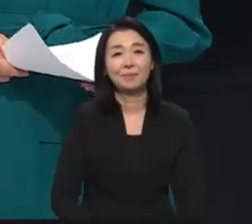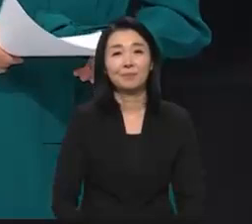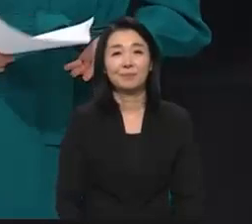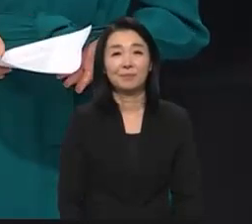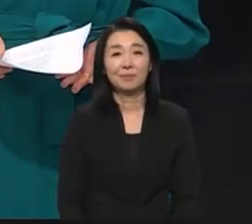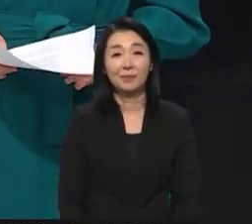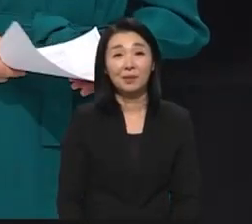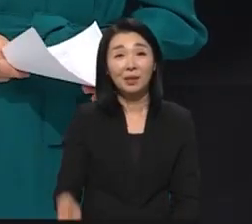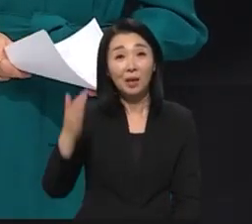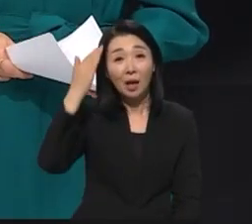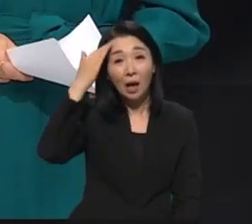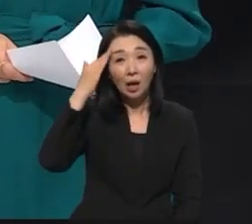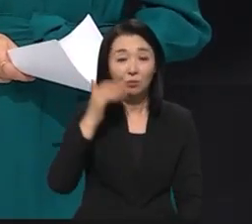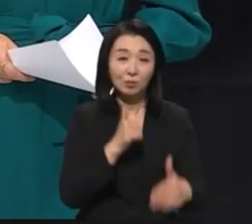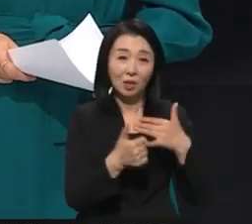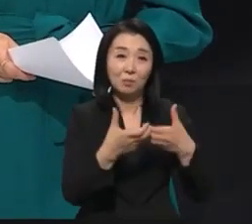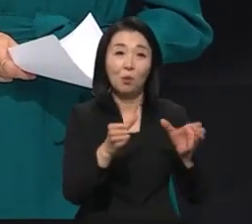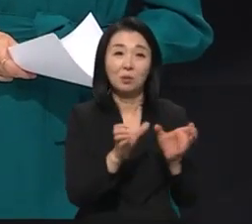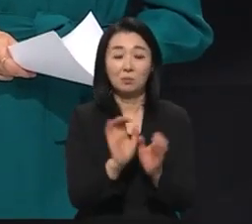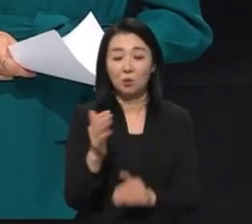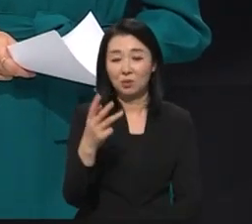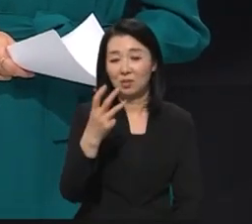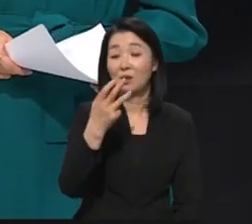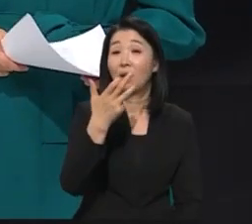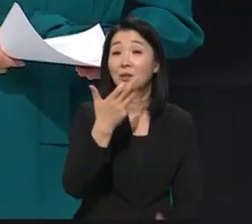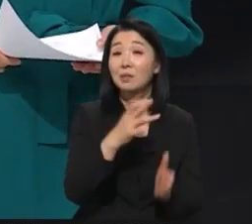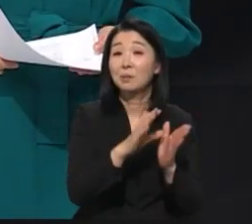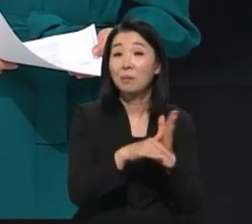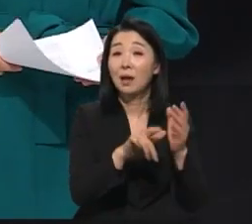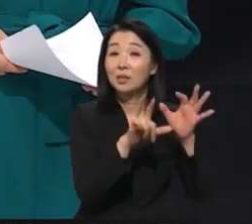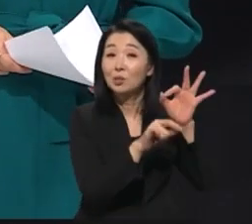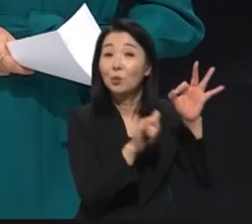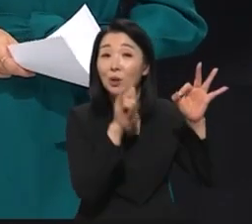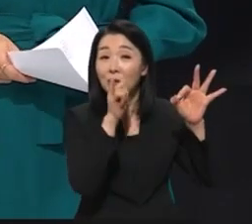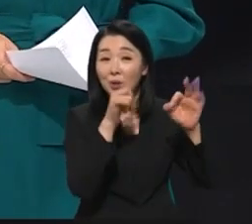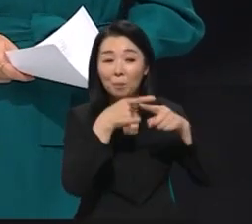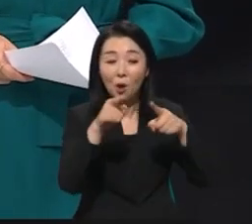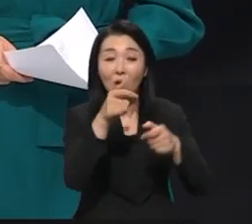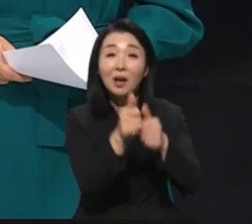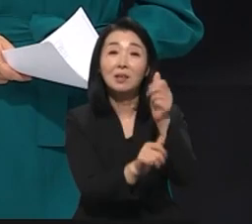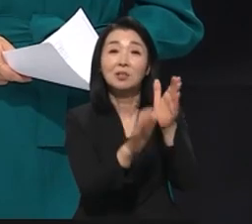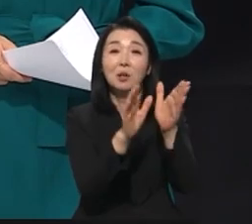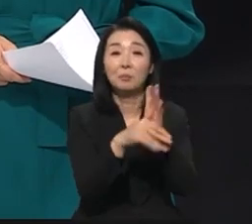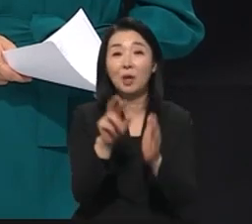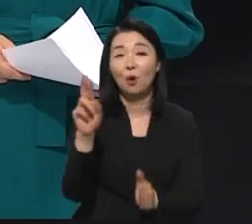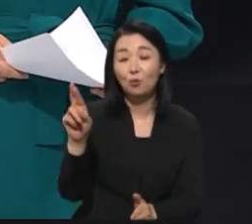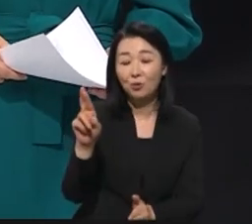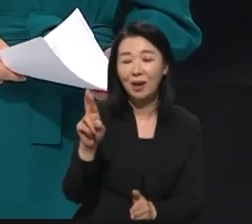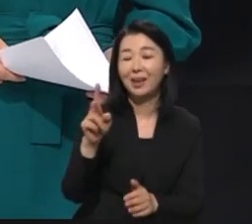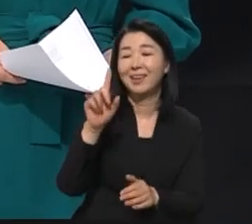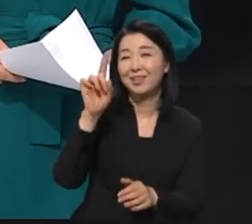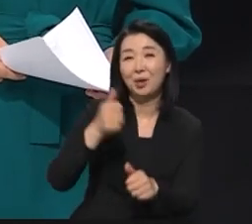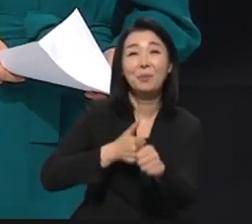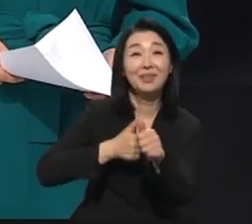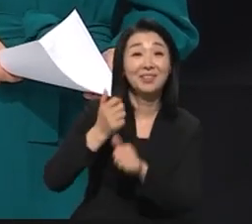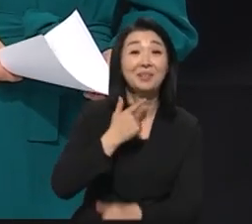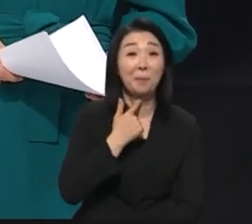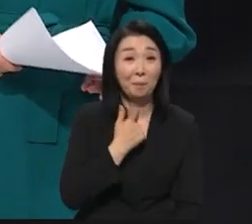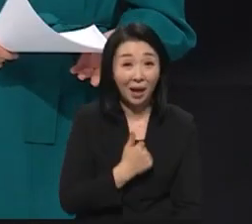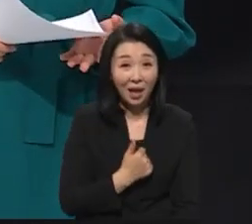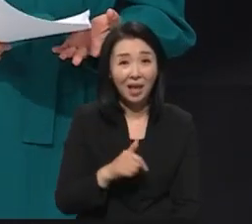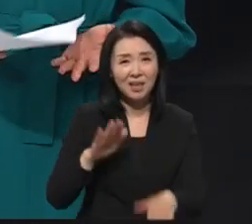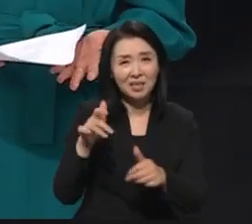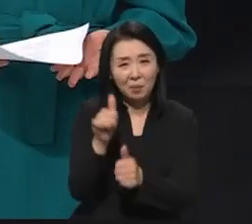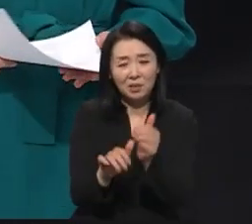하지만 우리 대표팀이 최근 2018년 10월에 있었던 평가전에서 우루과이에게 첫 승리를 거둔만큼